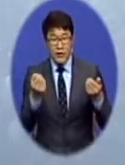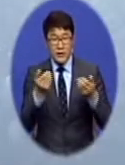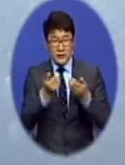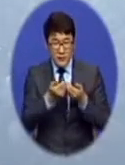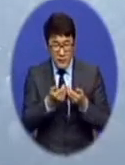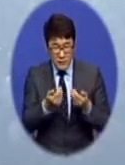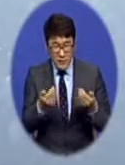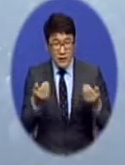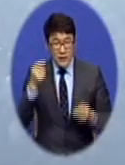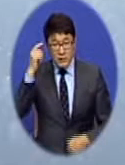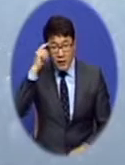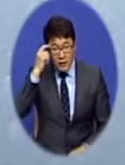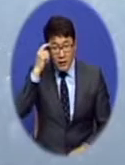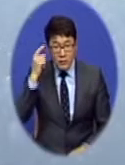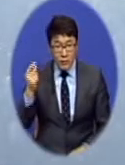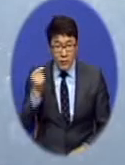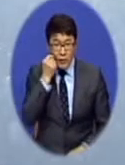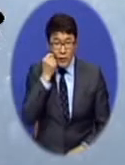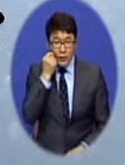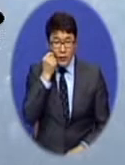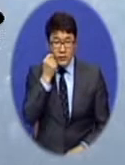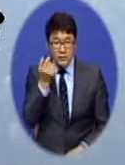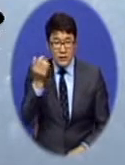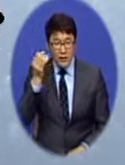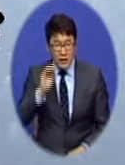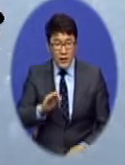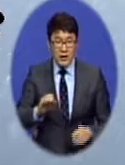이별은 생각도 못했는데